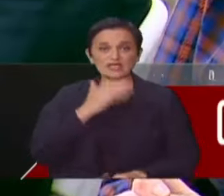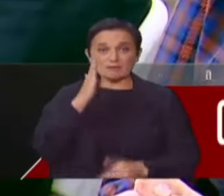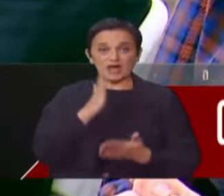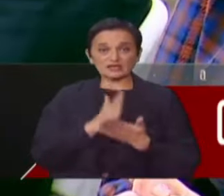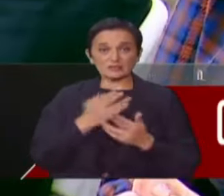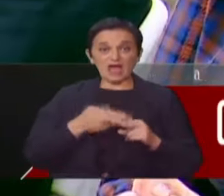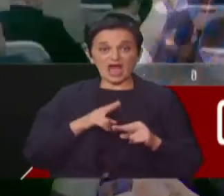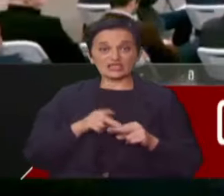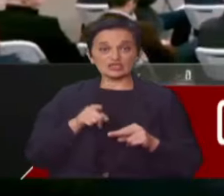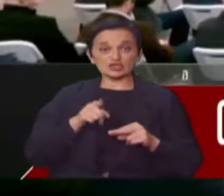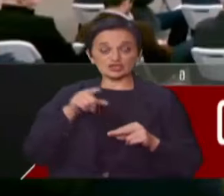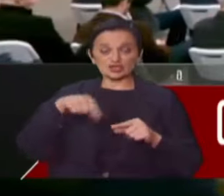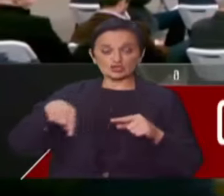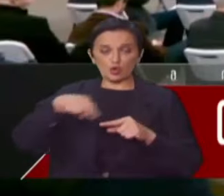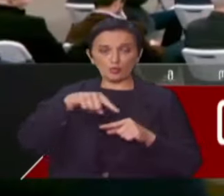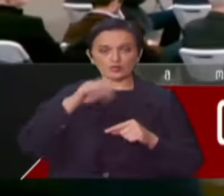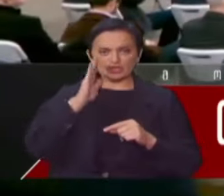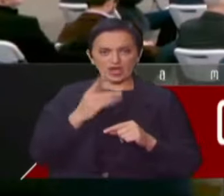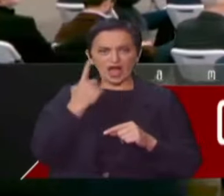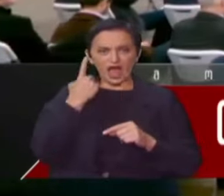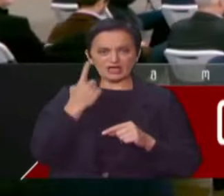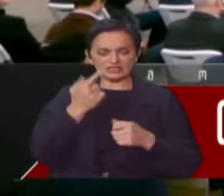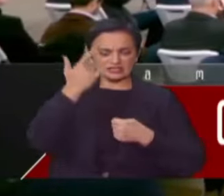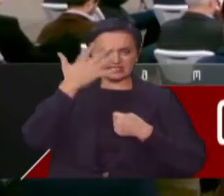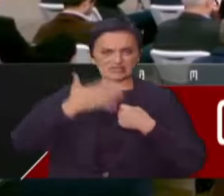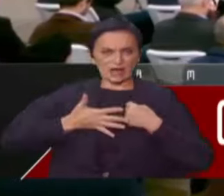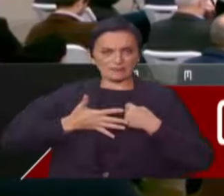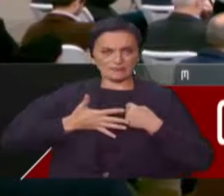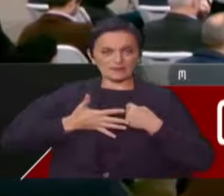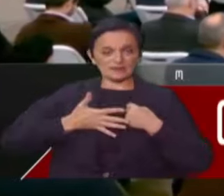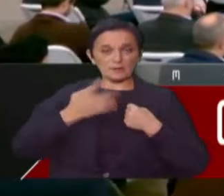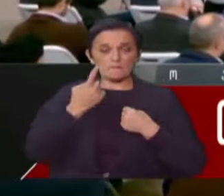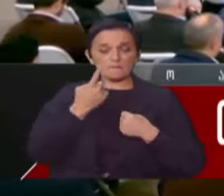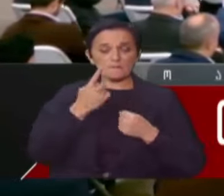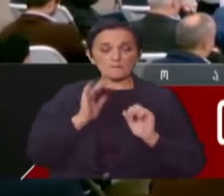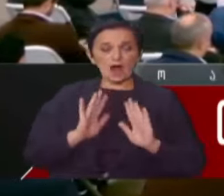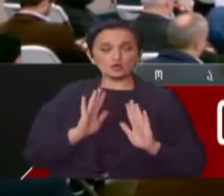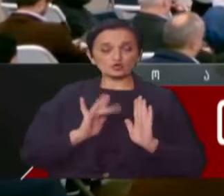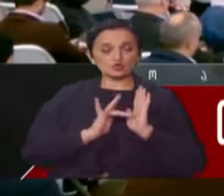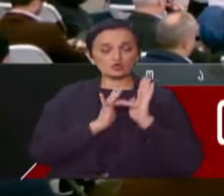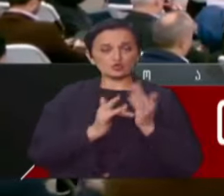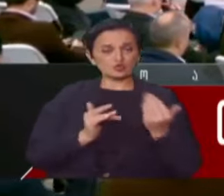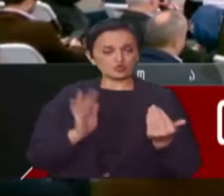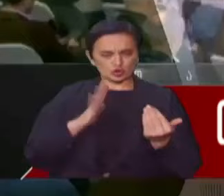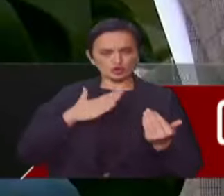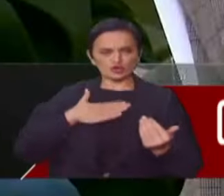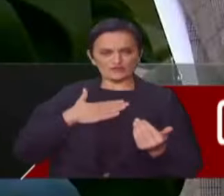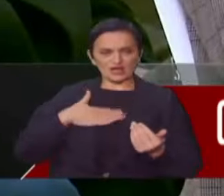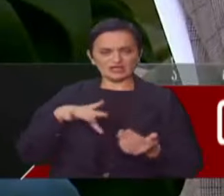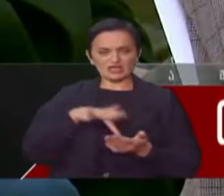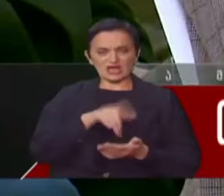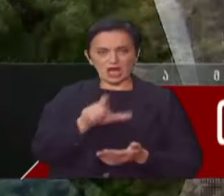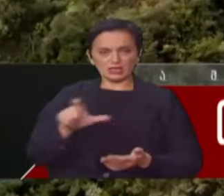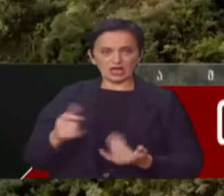რომ ეს ობიექტი იქნება კიდევ ერთი მიზიდულობის ცენტრი არამარტო ტურისტებისთვის, არამედ ჩვენი